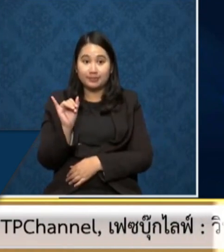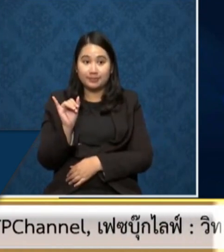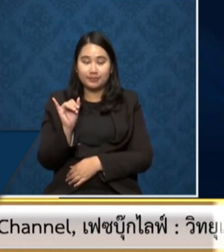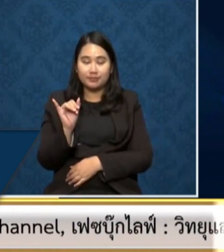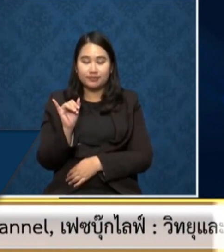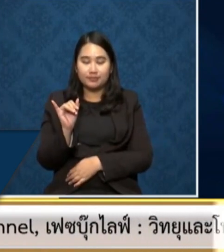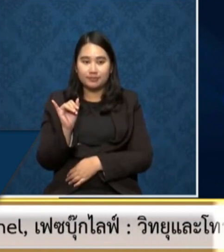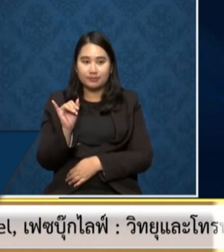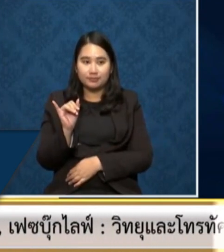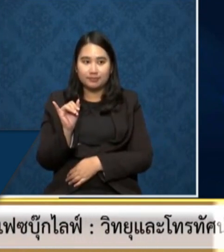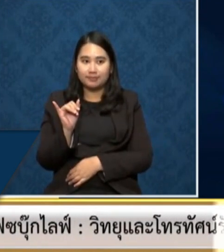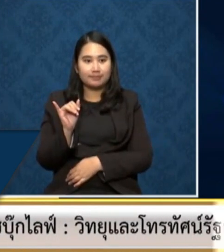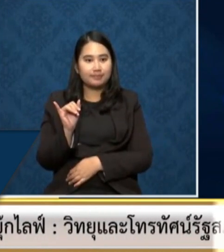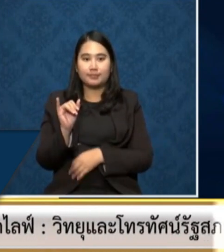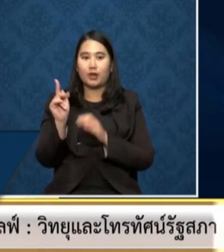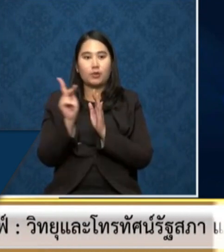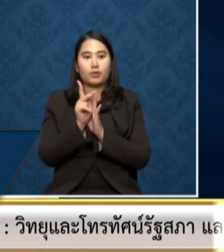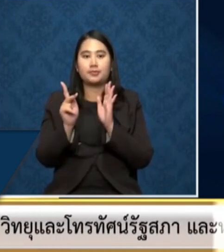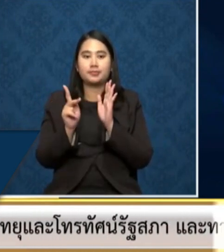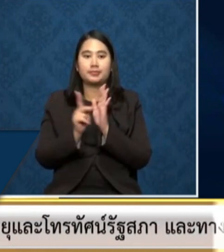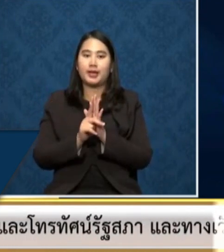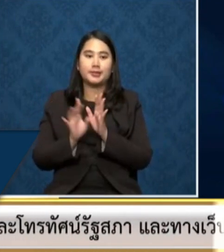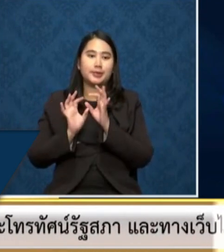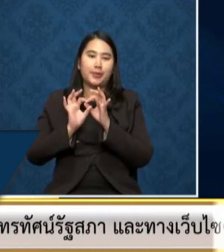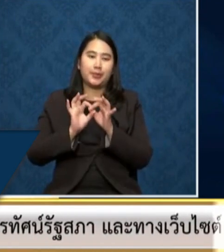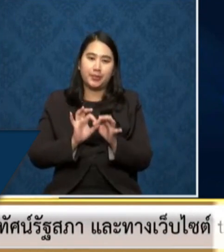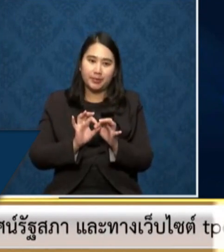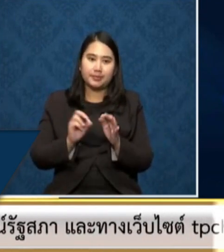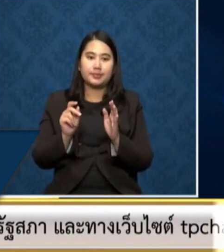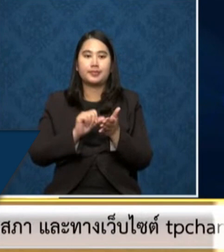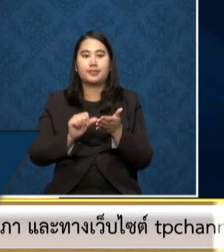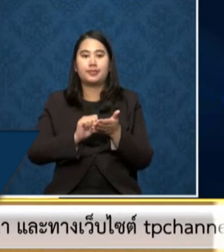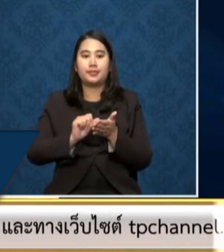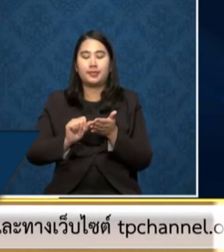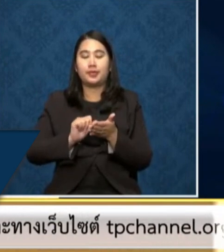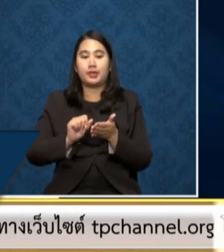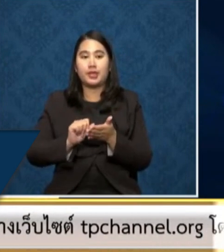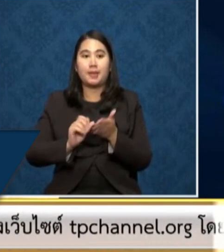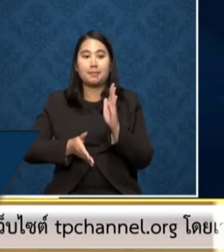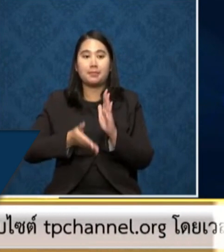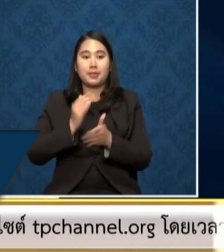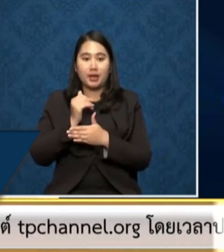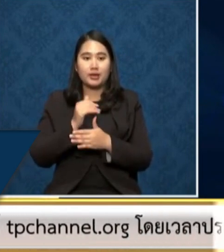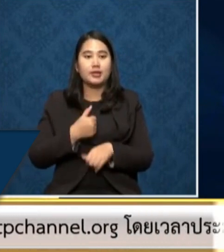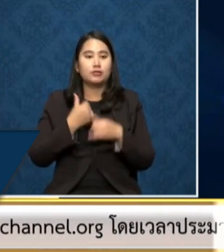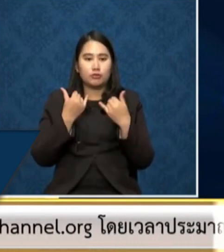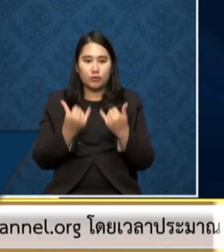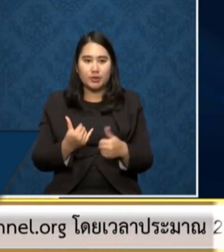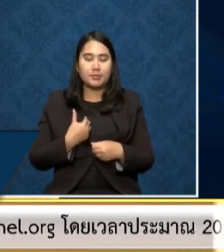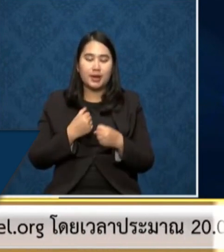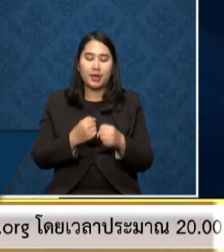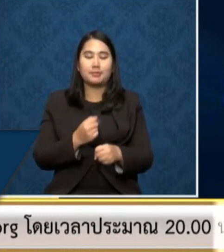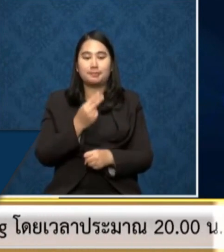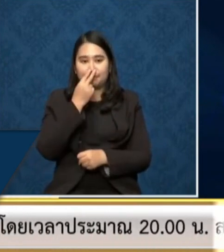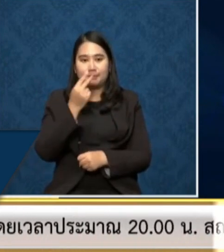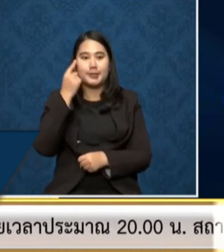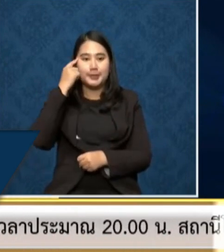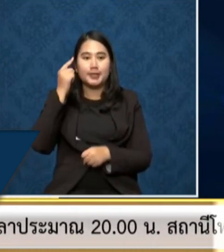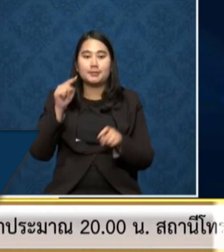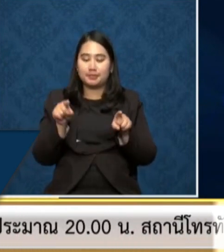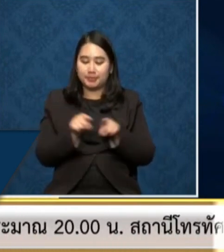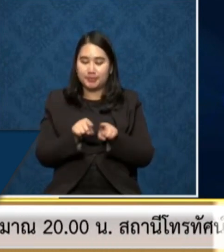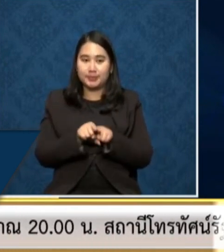มรดกบาปทางกฎหมายจะถูกแก้ไขสำเร็จได้เสียทีเพราะฉะนั้นดิฉันจึงเห็นด้วยเป็นอย่าง